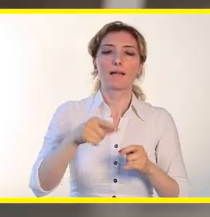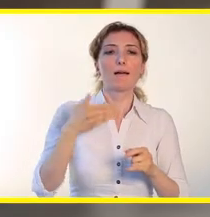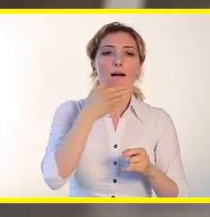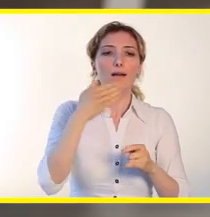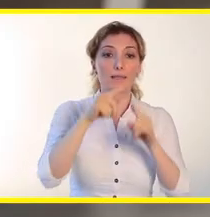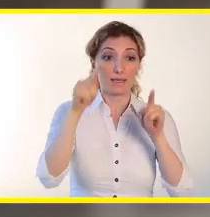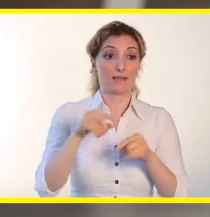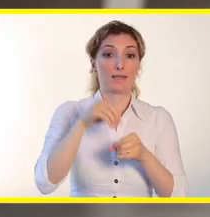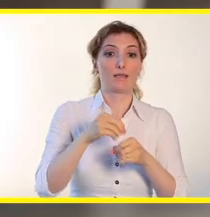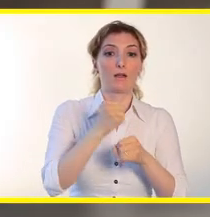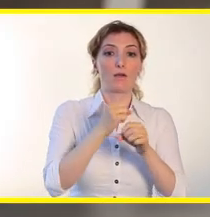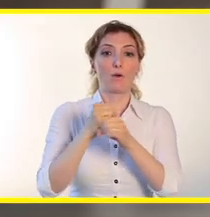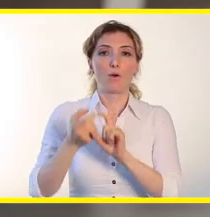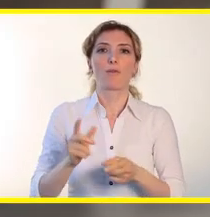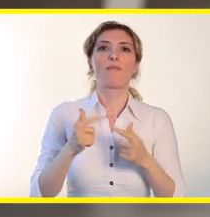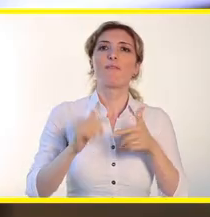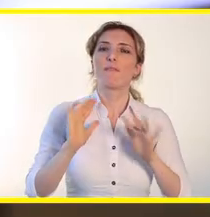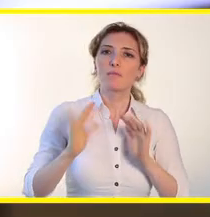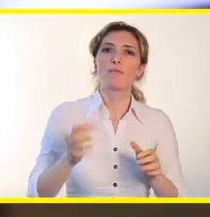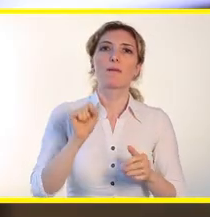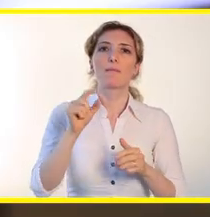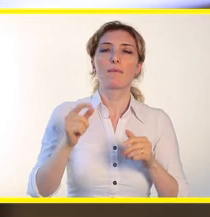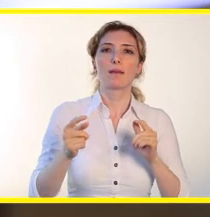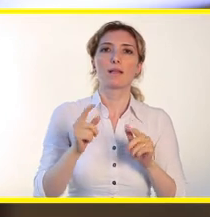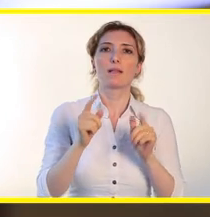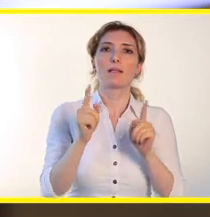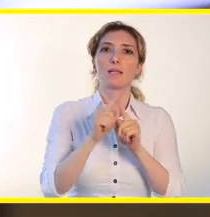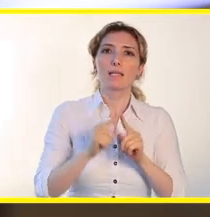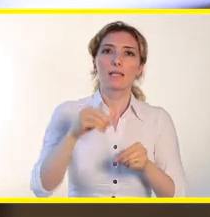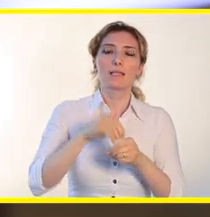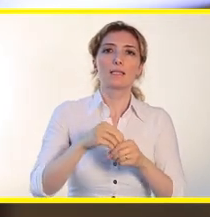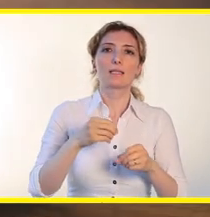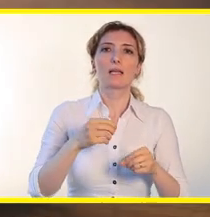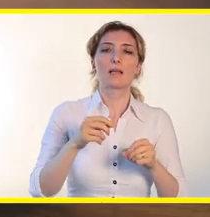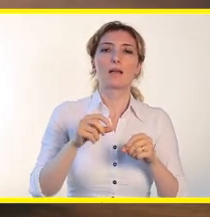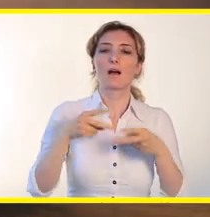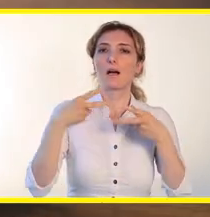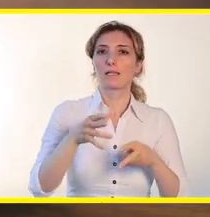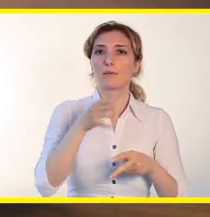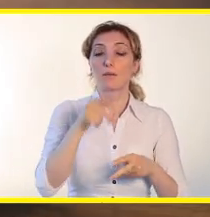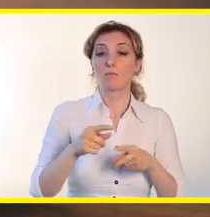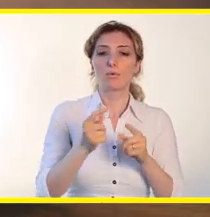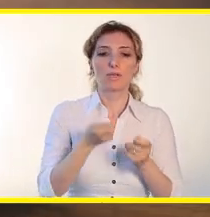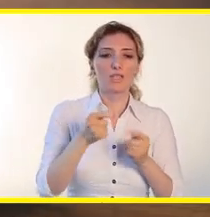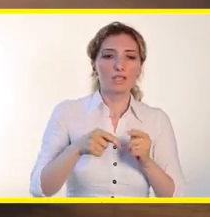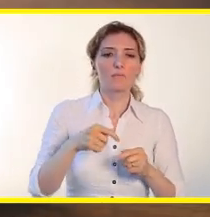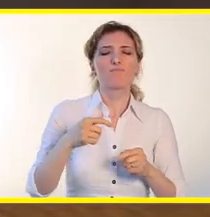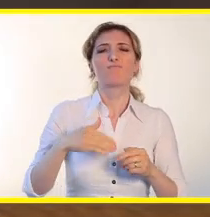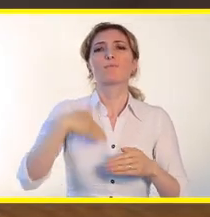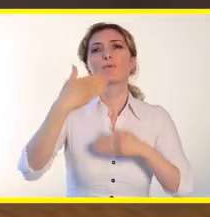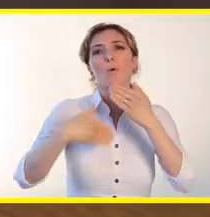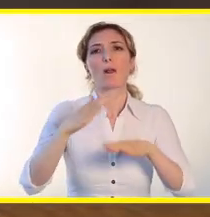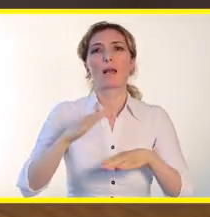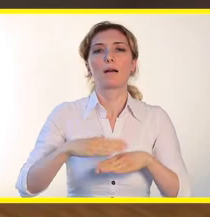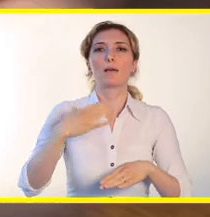HTC Avantaj ekranında Google, Facebook ya da mail hesabınızla oturum açabilirsiniz. Bu işlemi daha sonra